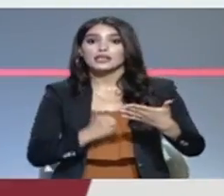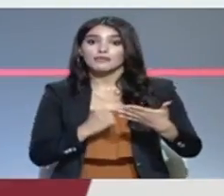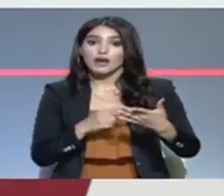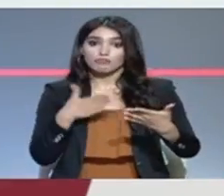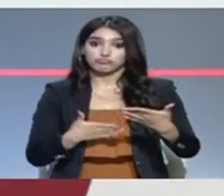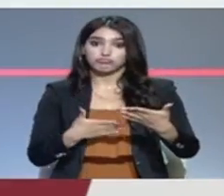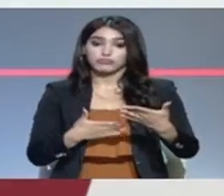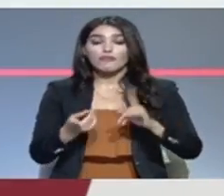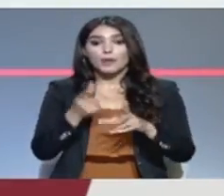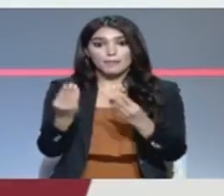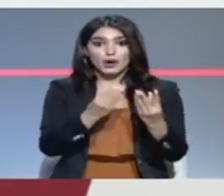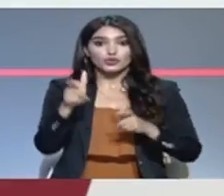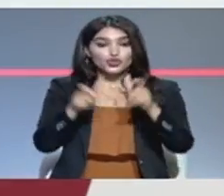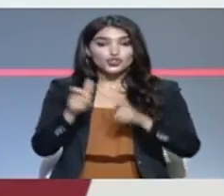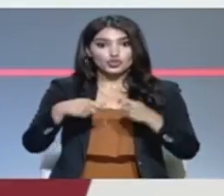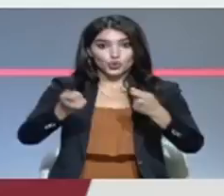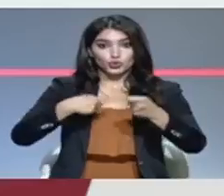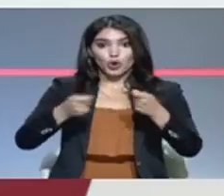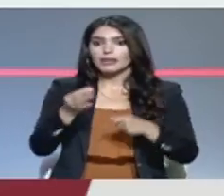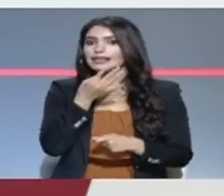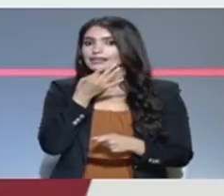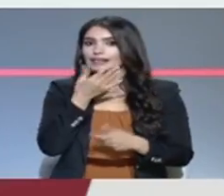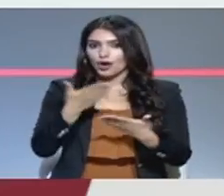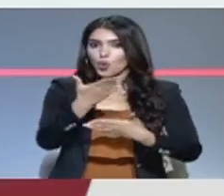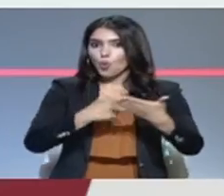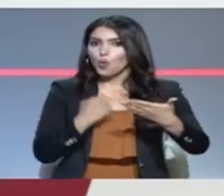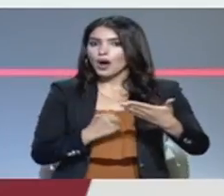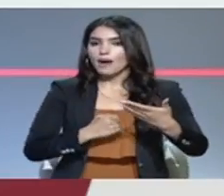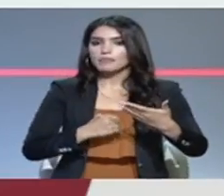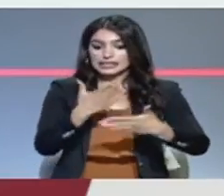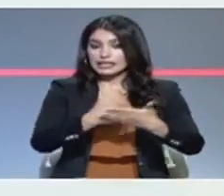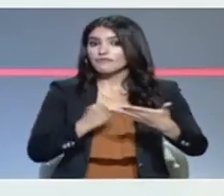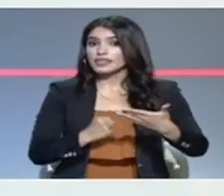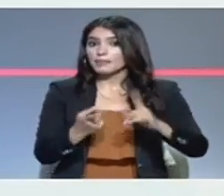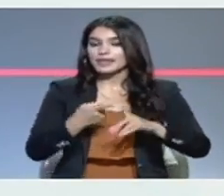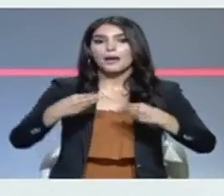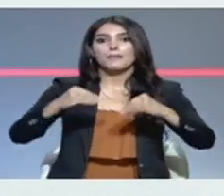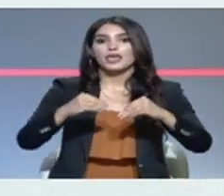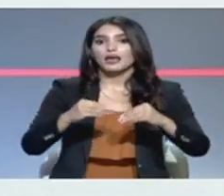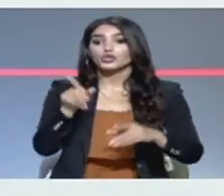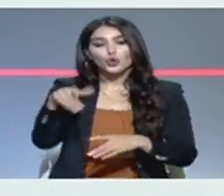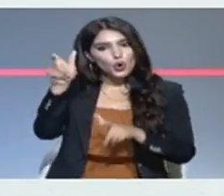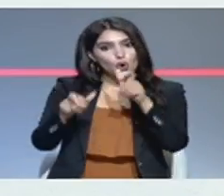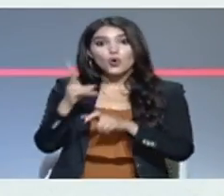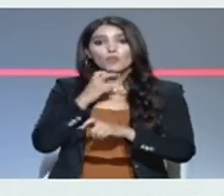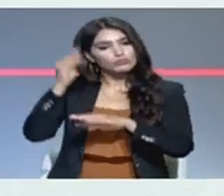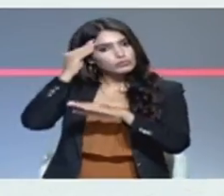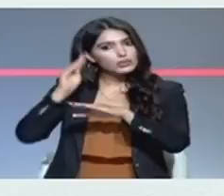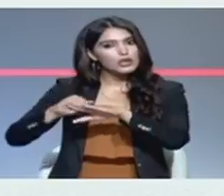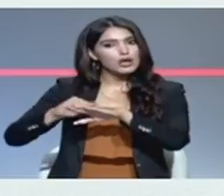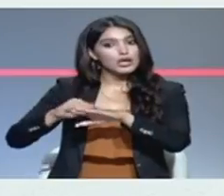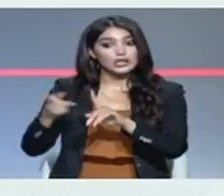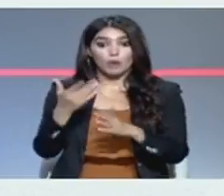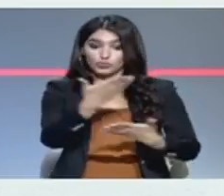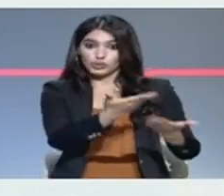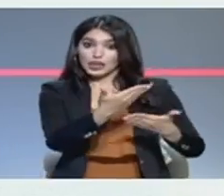عديد التجار اللي هما قاعدين يستغلوا في العملية هذه نتاع السيرتيفيكا دو غارونتي. نحاولوا كيف زاد باش نوعيوا المستهلك هذايا باش يطالب